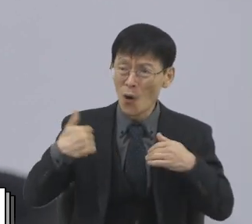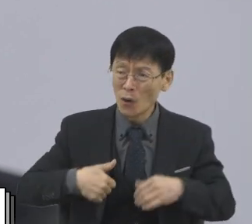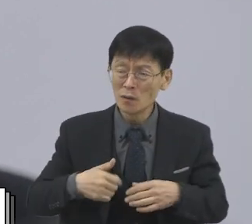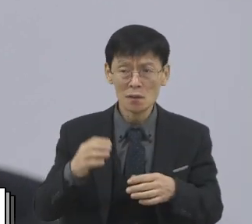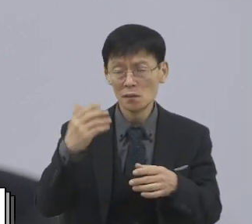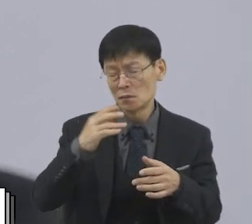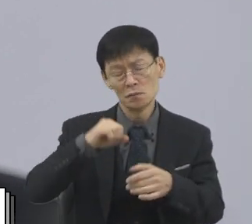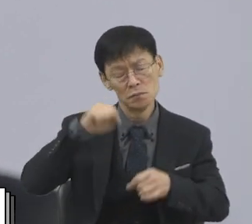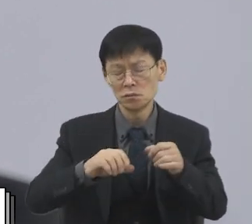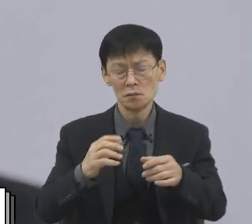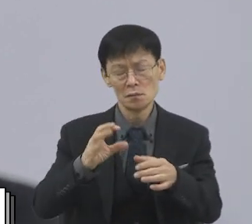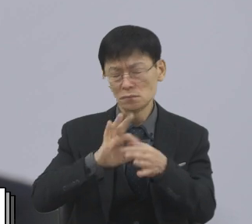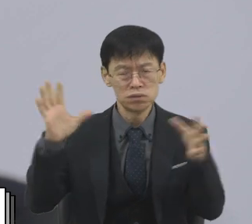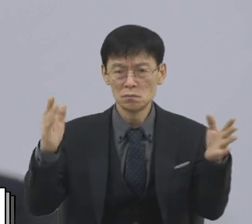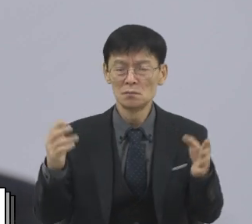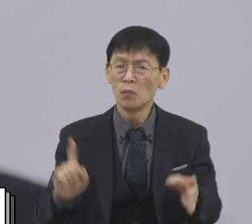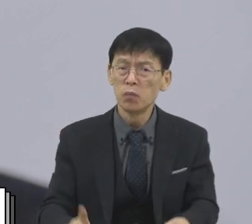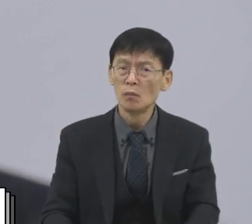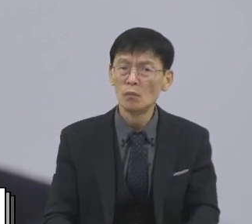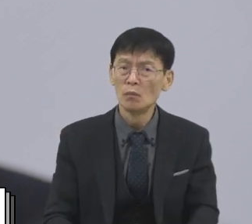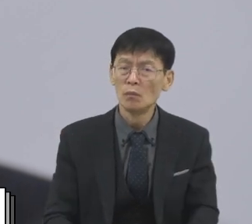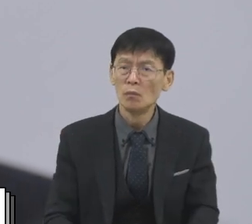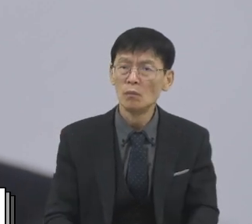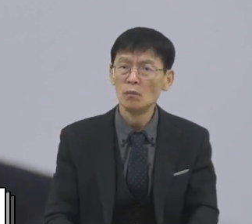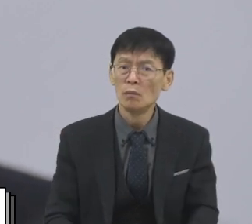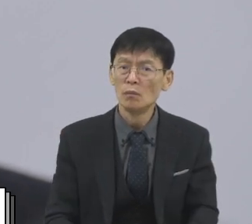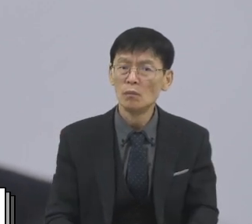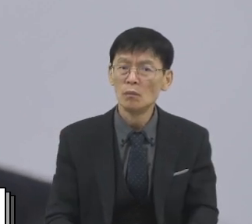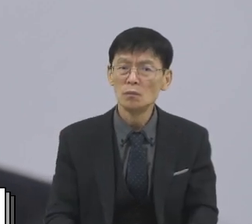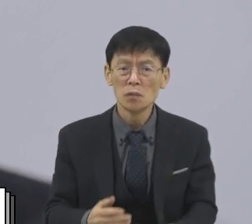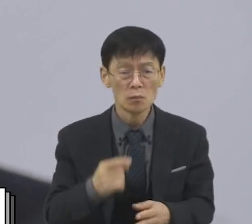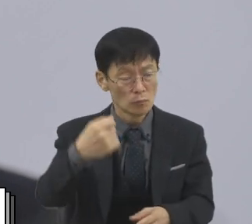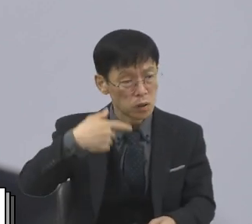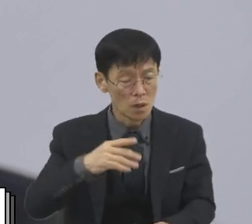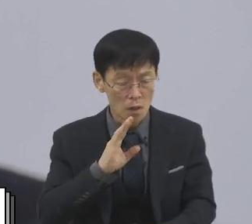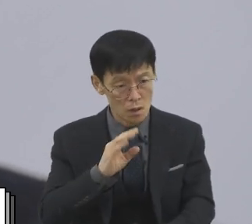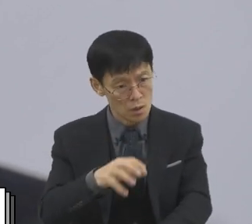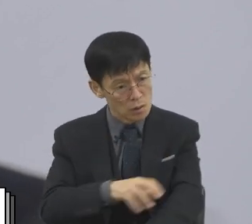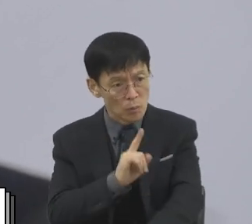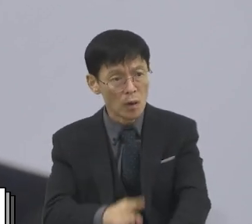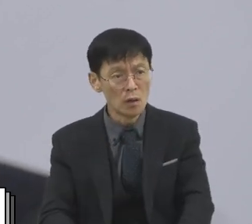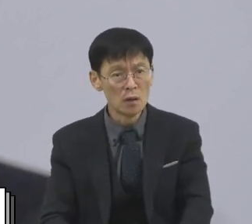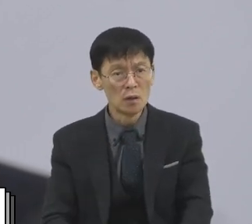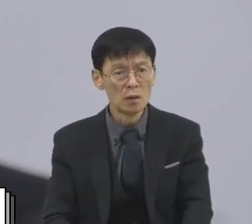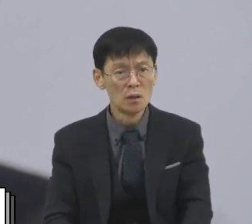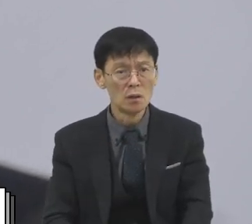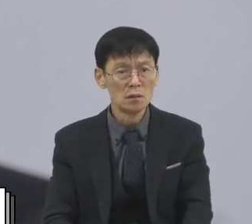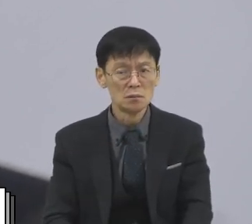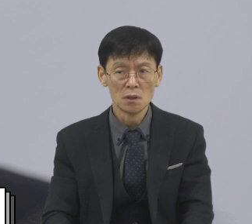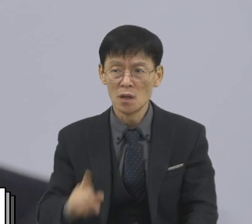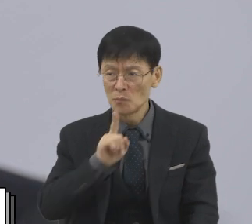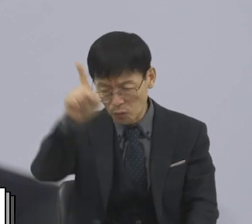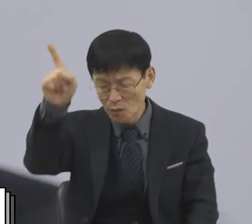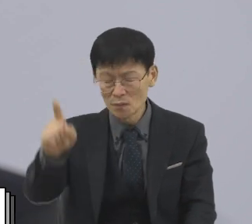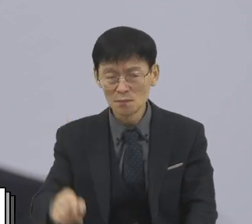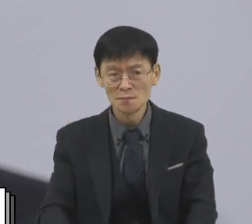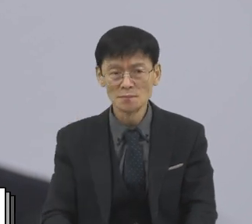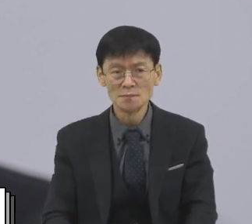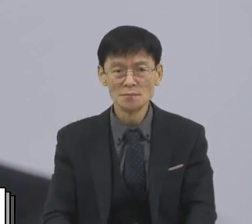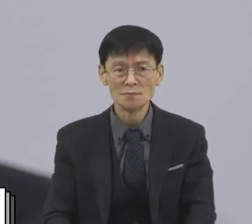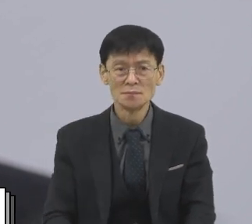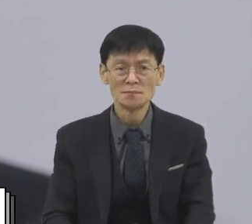옷차림이랑 행동은 성희롱과 아무 상관이 없습니다. 그리고 이런 질문 너무 불편하네요. 고용노동부에